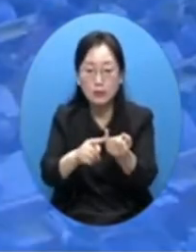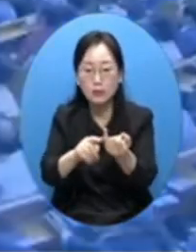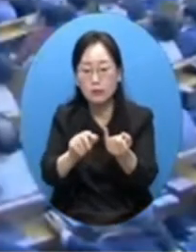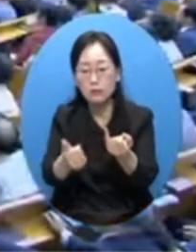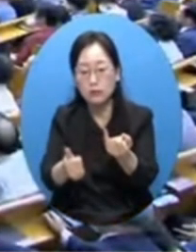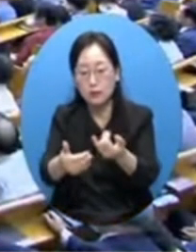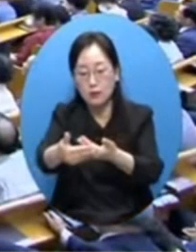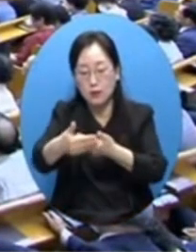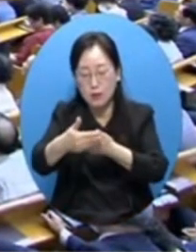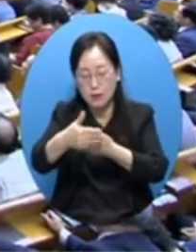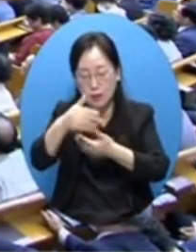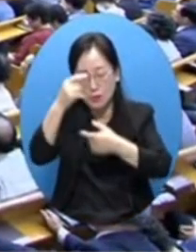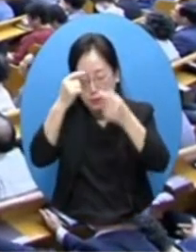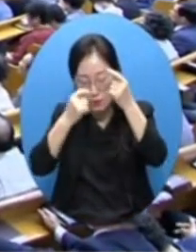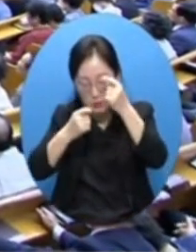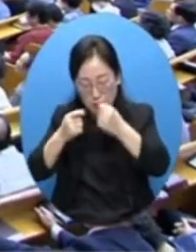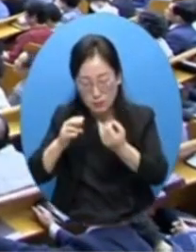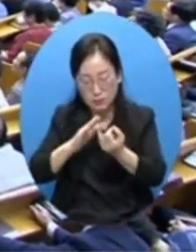사랑하는 그 딸이